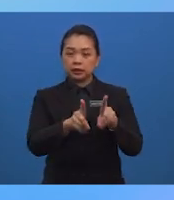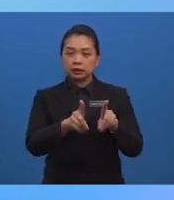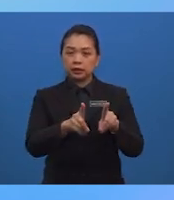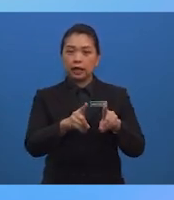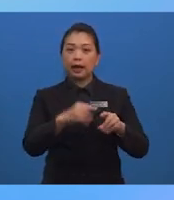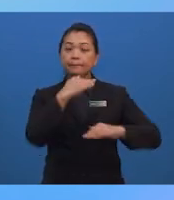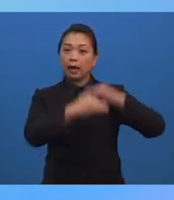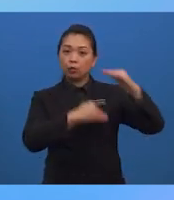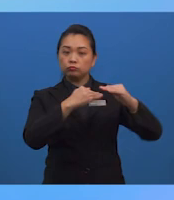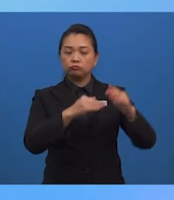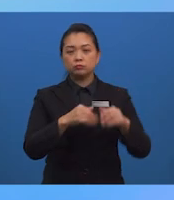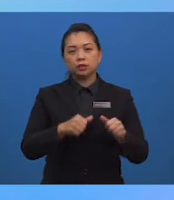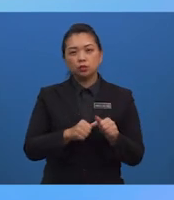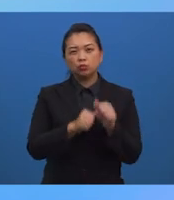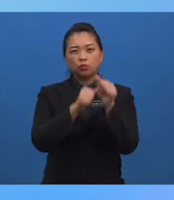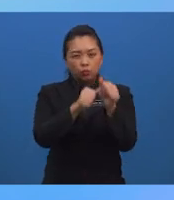mereka.